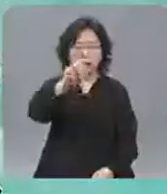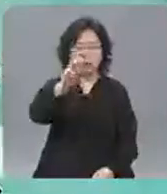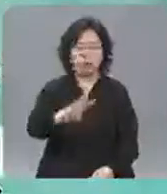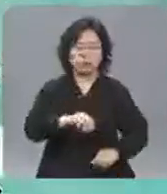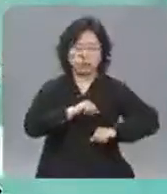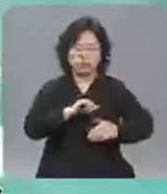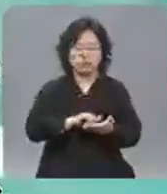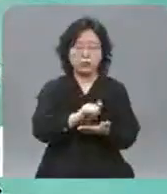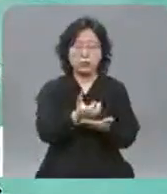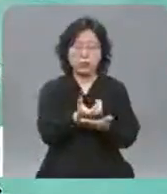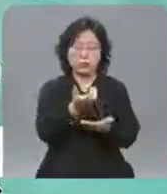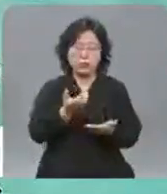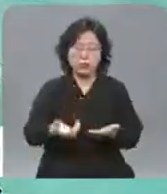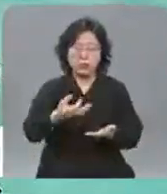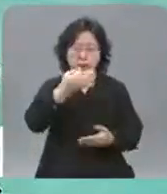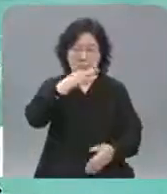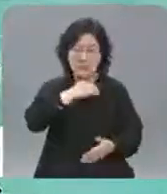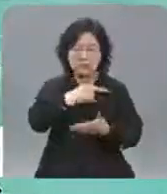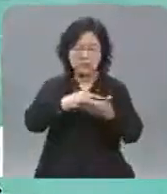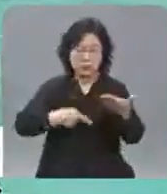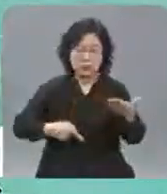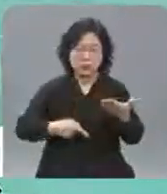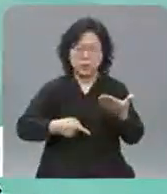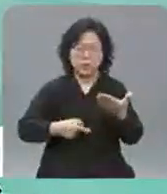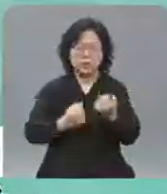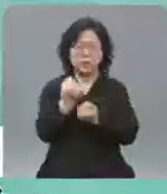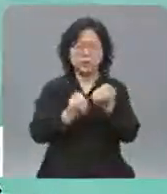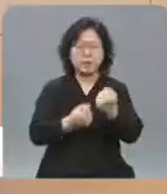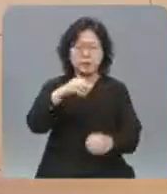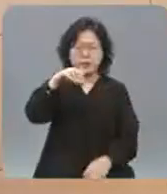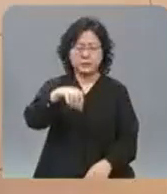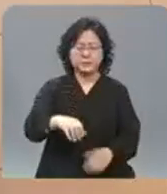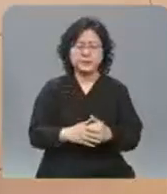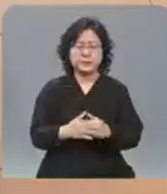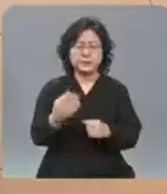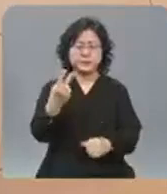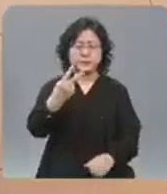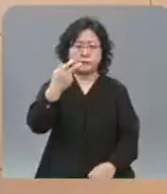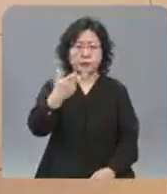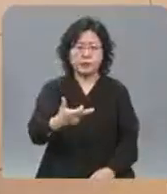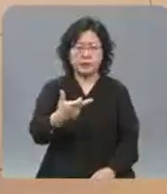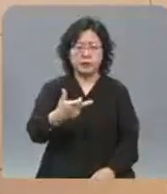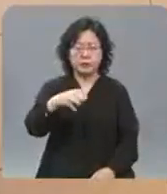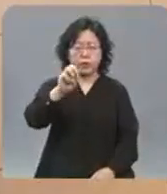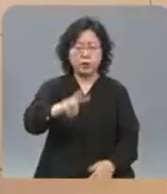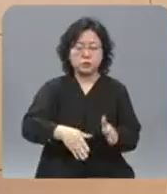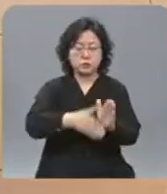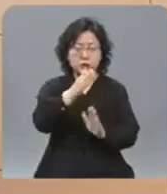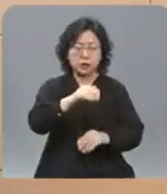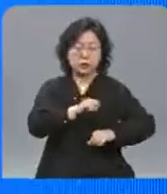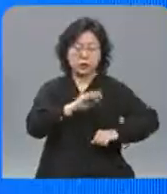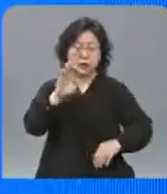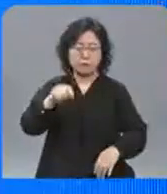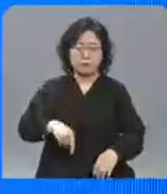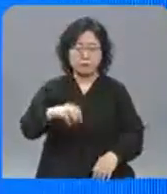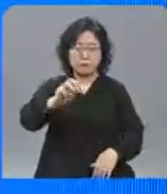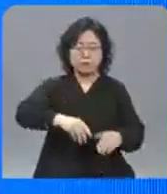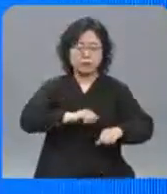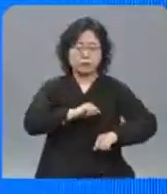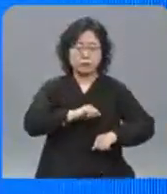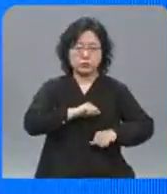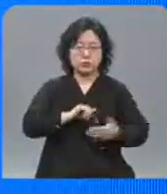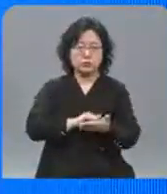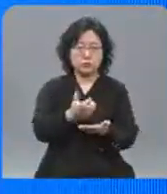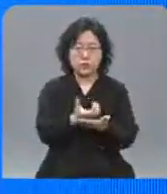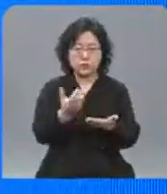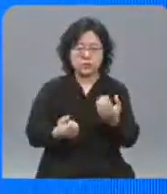광주 군공항 이전의 득실을 따져보는 주민 설명회 자리. 지난 2017년 광주시와 국방부가 광주 군공항